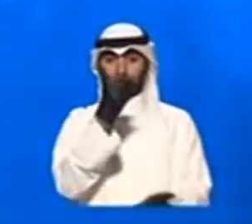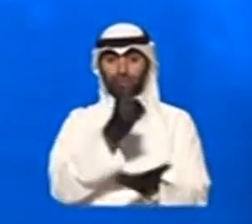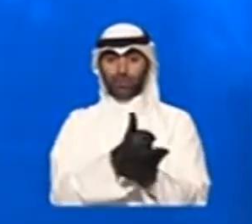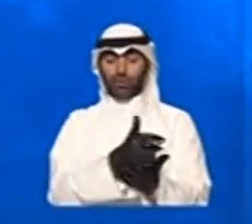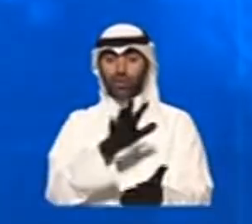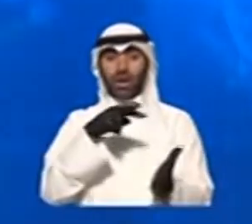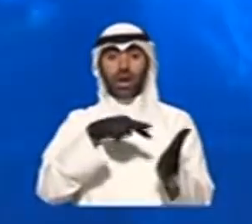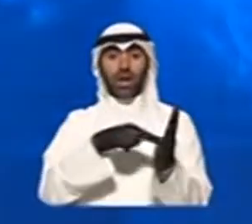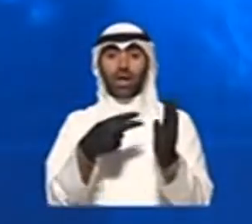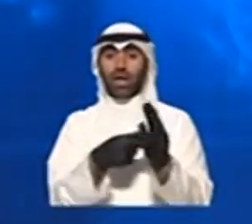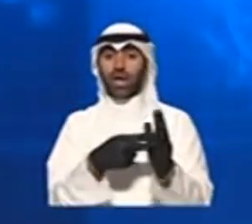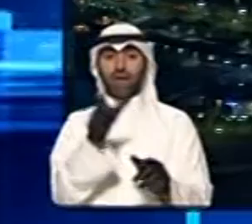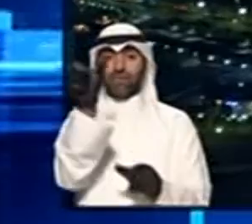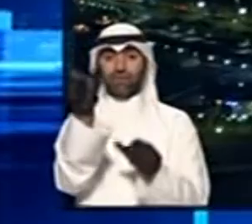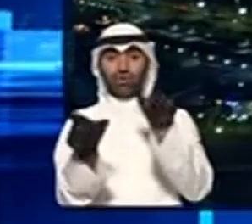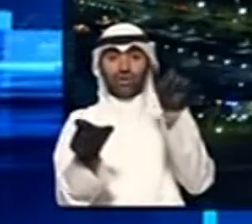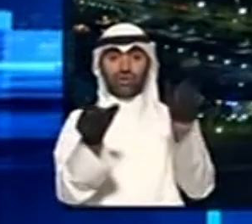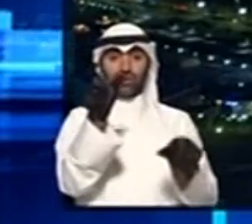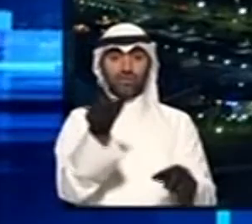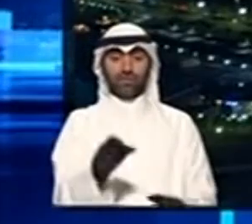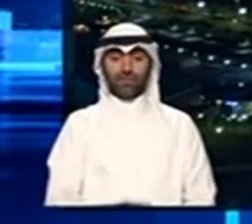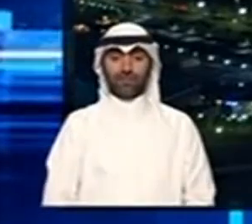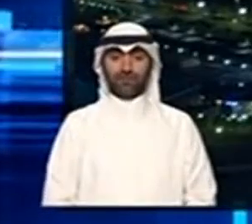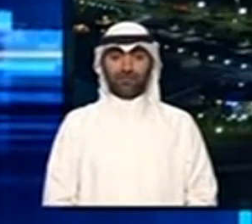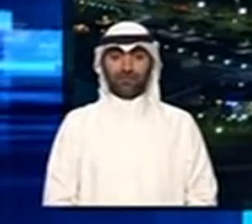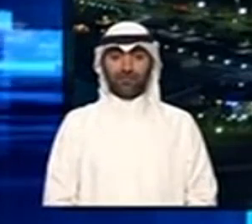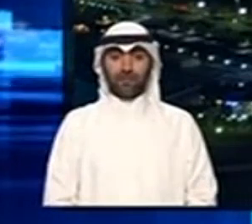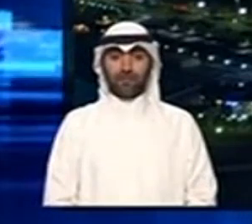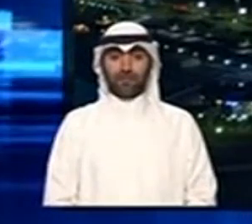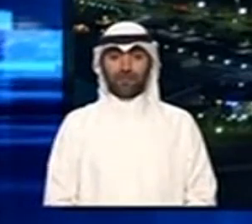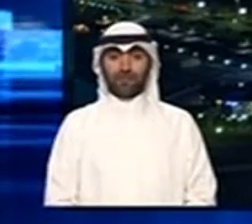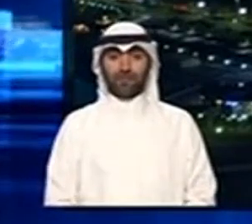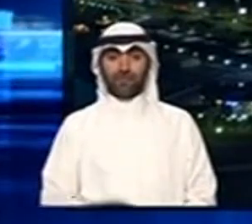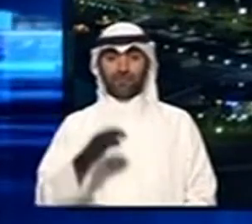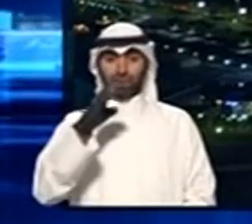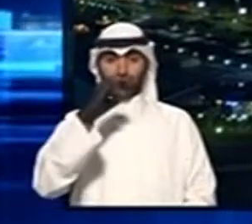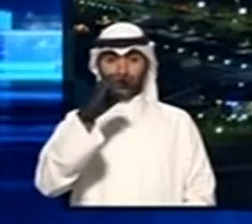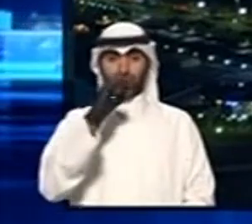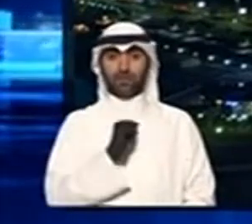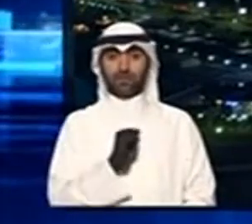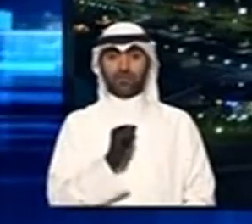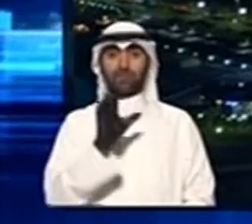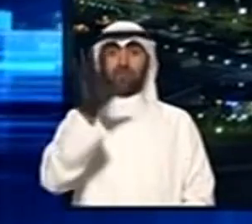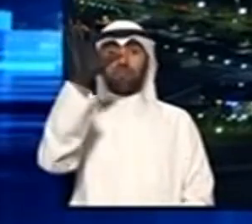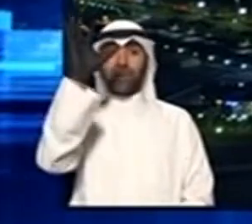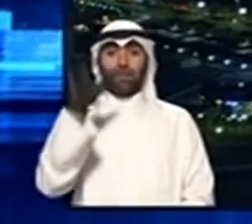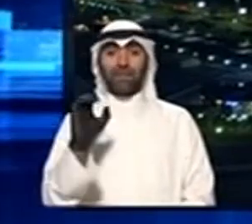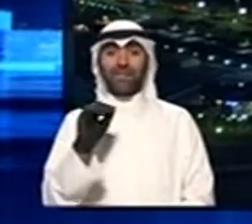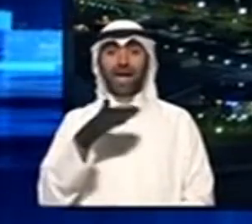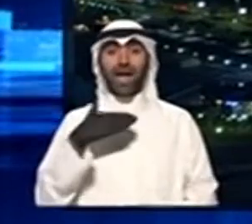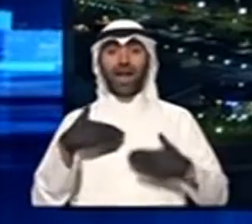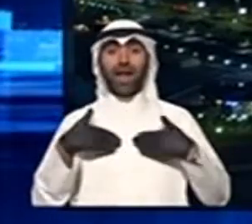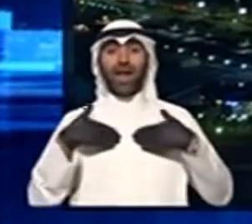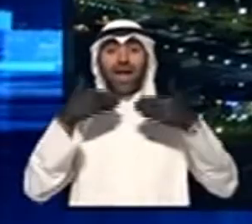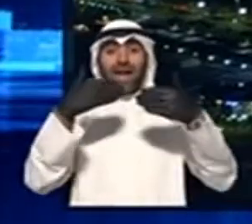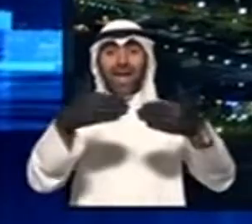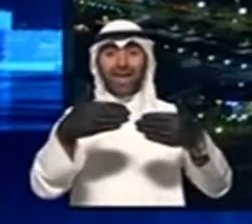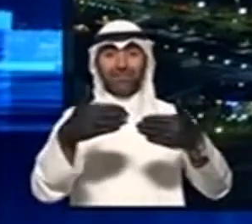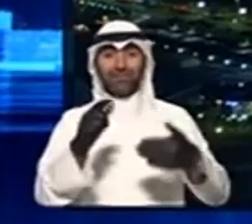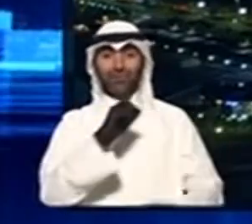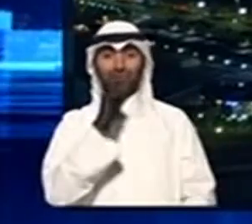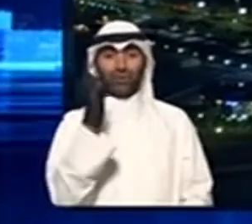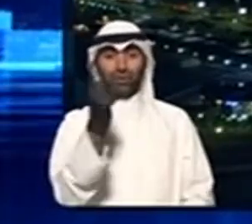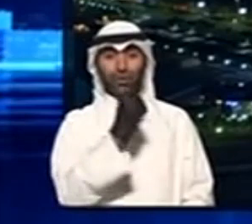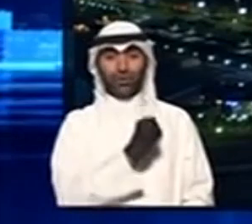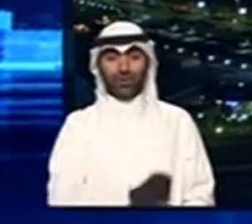المجتمعية؟ مساء الخير لك ولأسرة البرنامج والأخوة والأخوات المشاهدين. حقيقة أنا